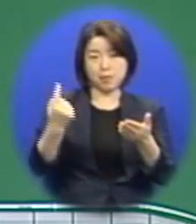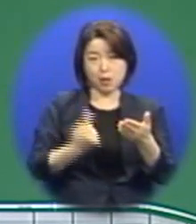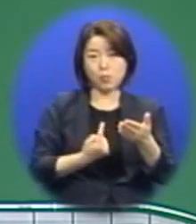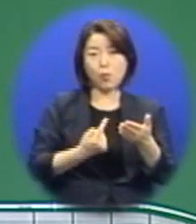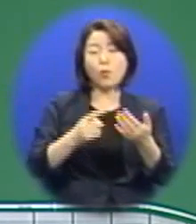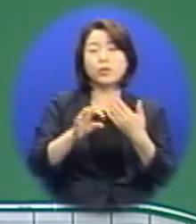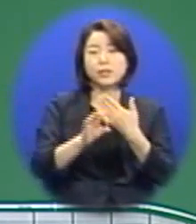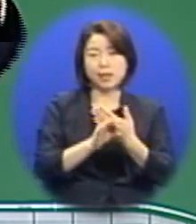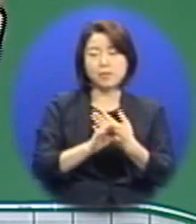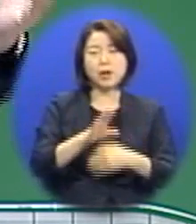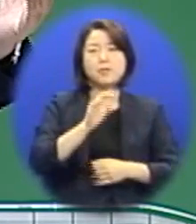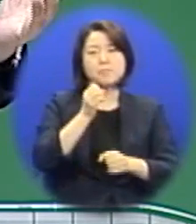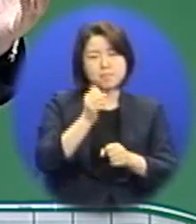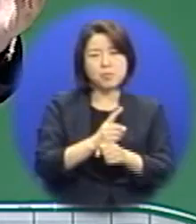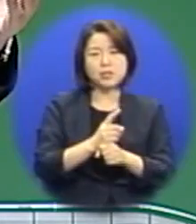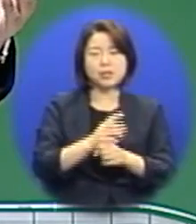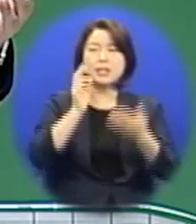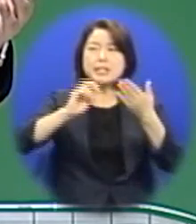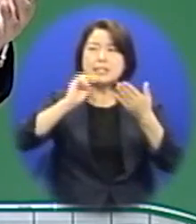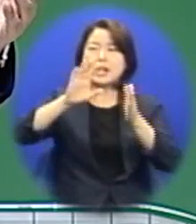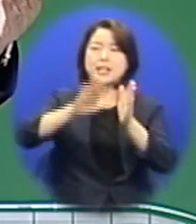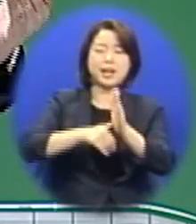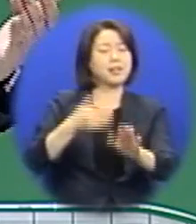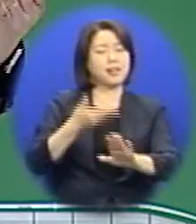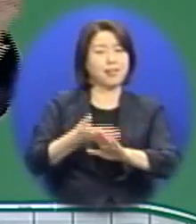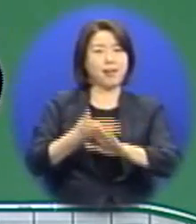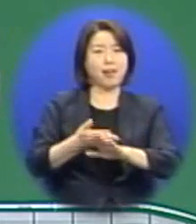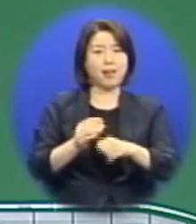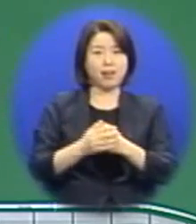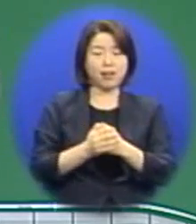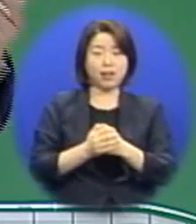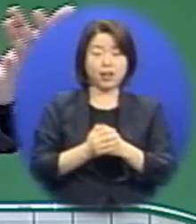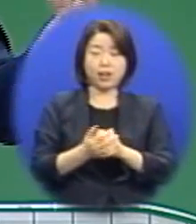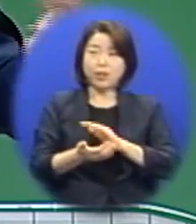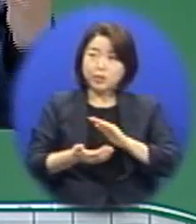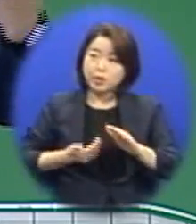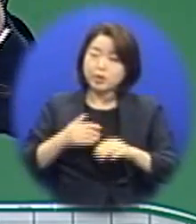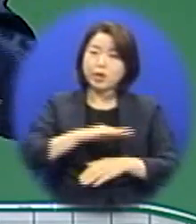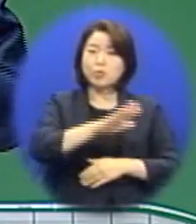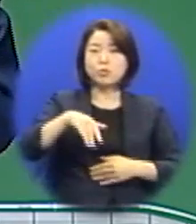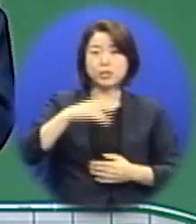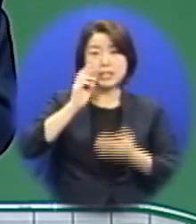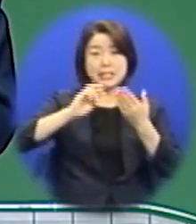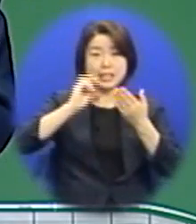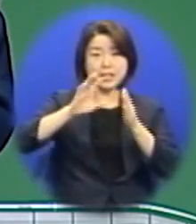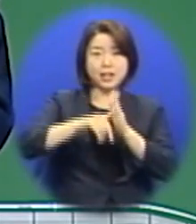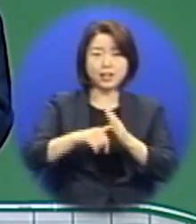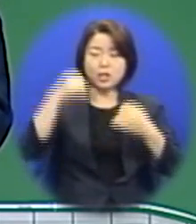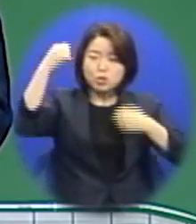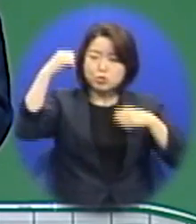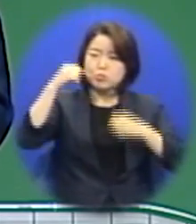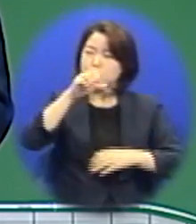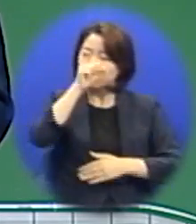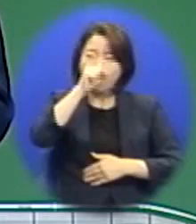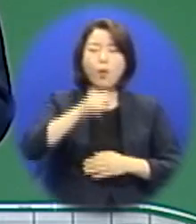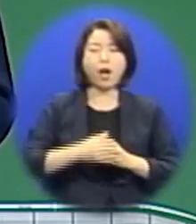오셨으면 벌써 찬양할 때 다릅니다. 아까 우리 찬양할 때 얼마나 춤추기 좋아요. 네. 그렇죠?